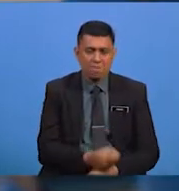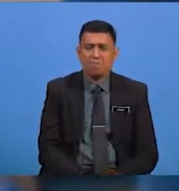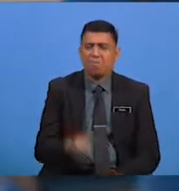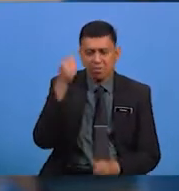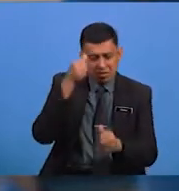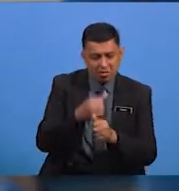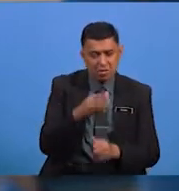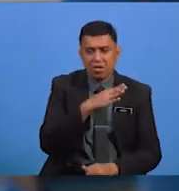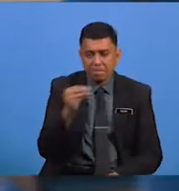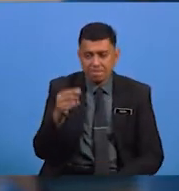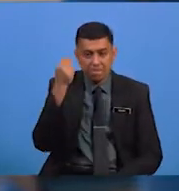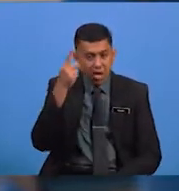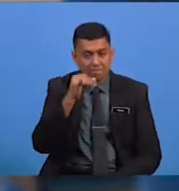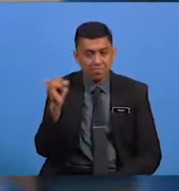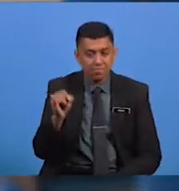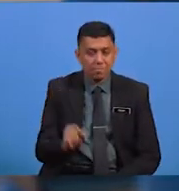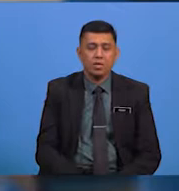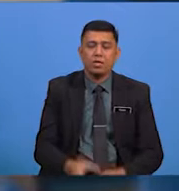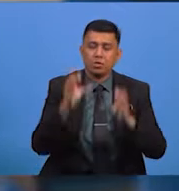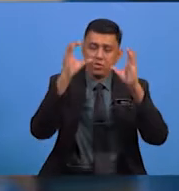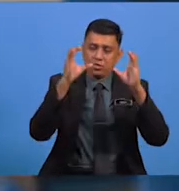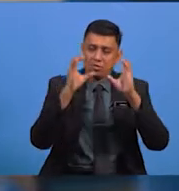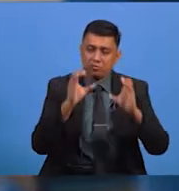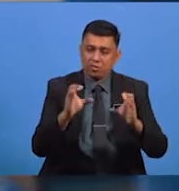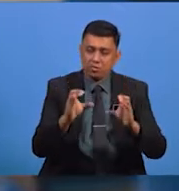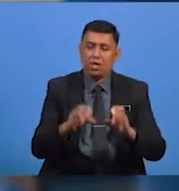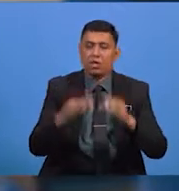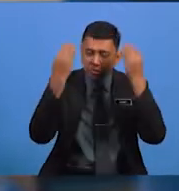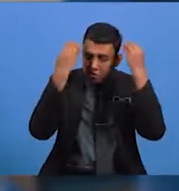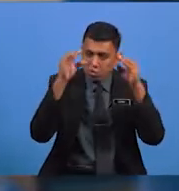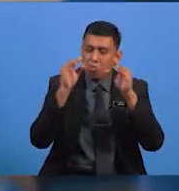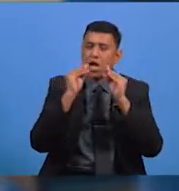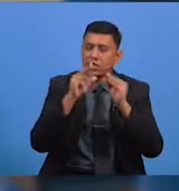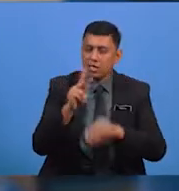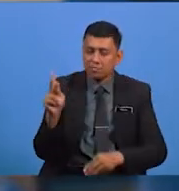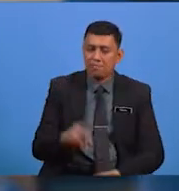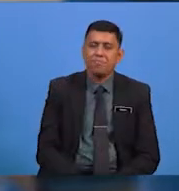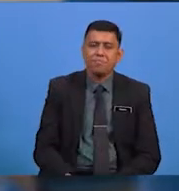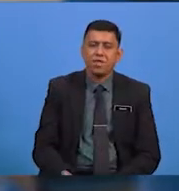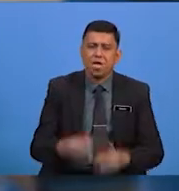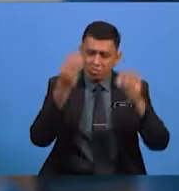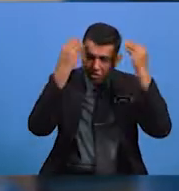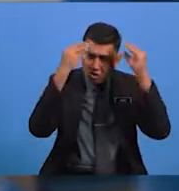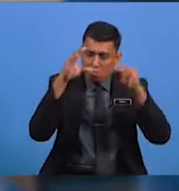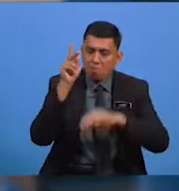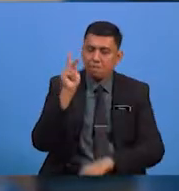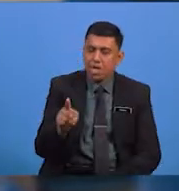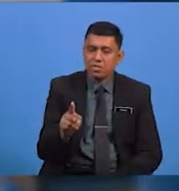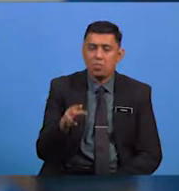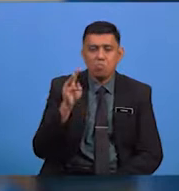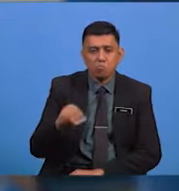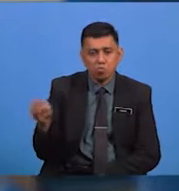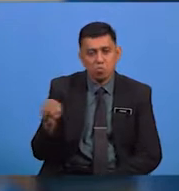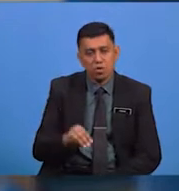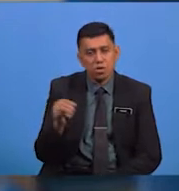menghayati dan memahami tips yang cikgu berikan, cikgu pasti